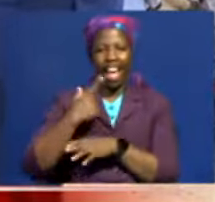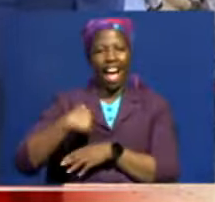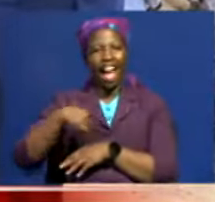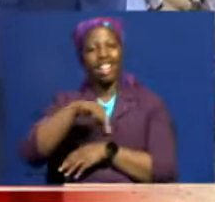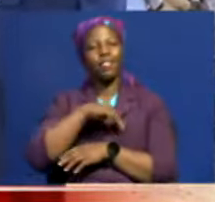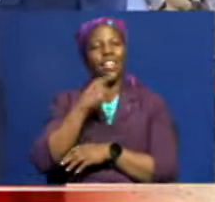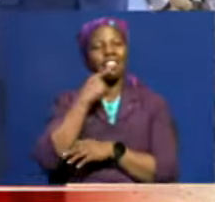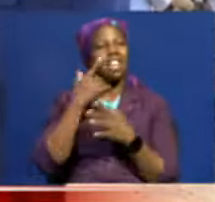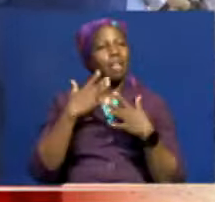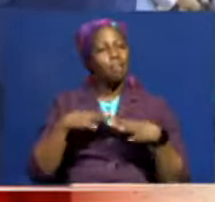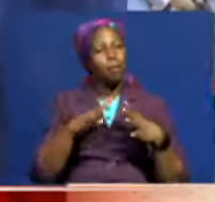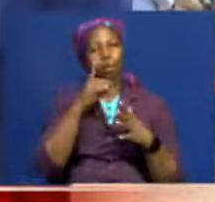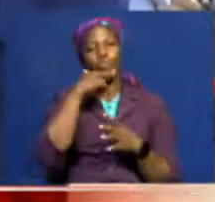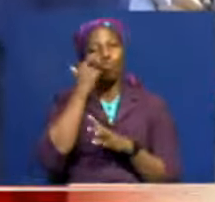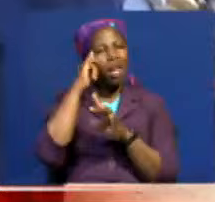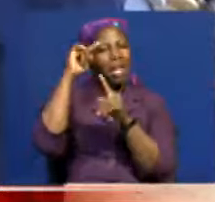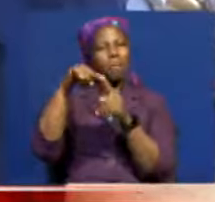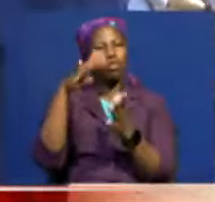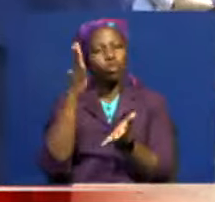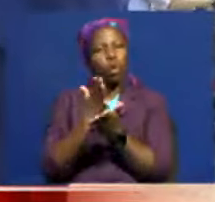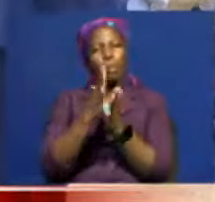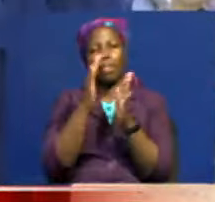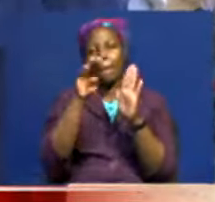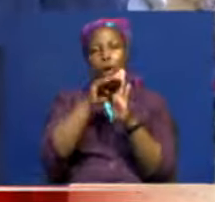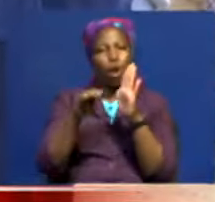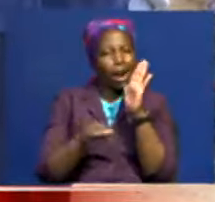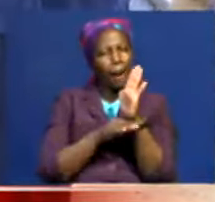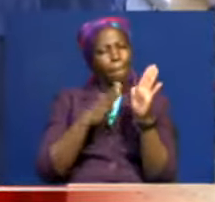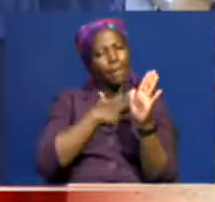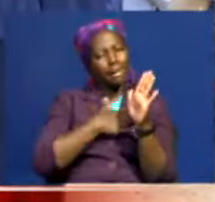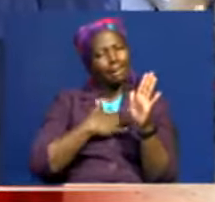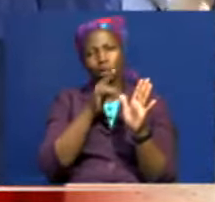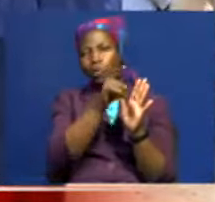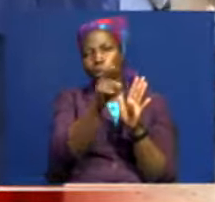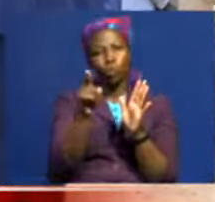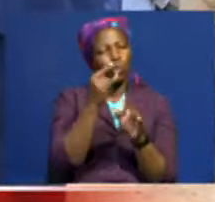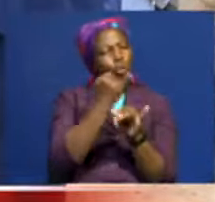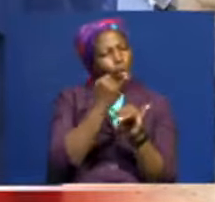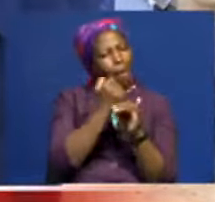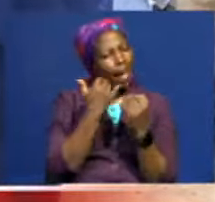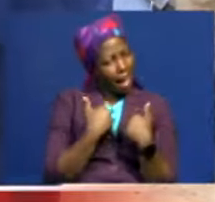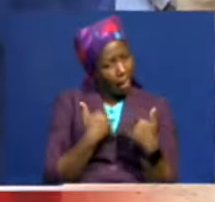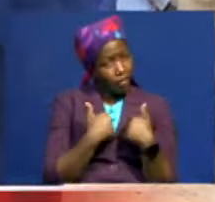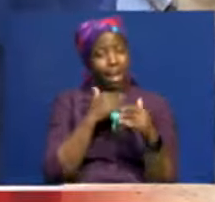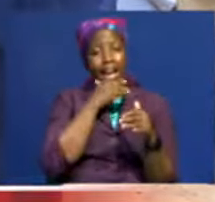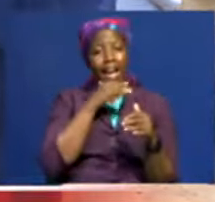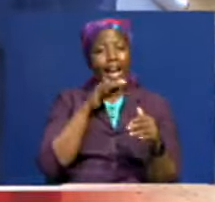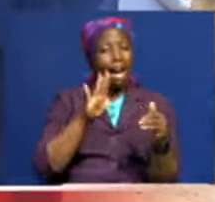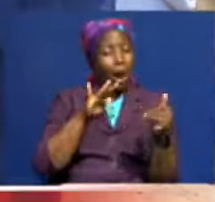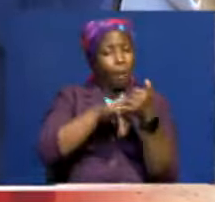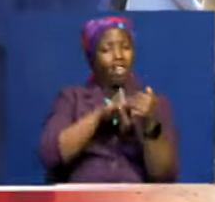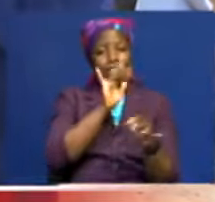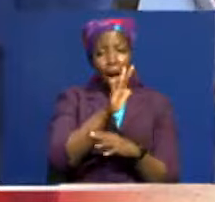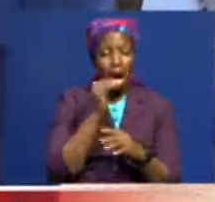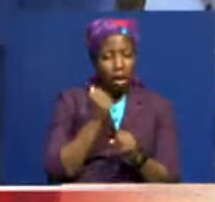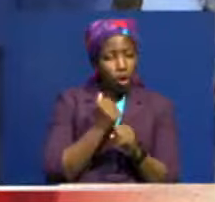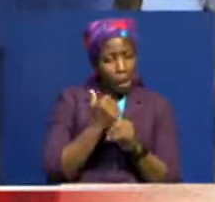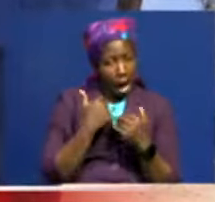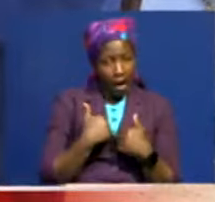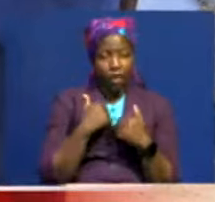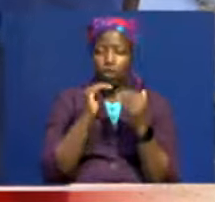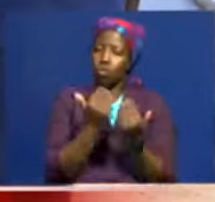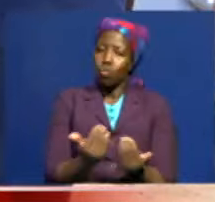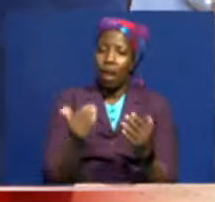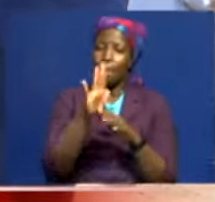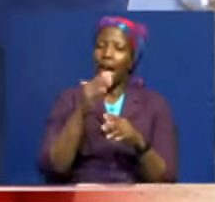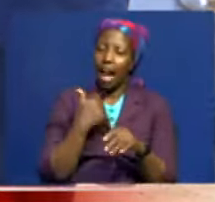hii mpango please niny ambo mnak kimam hii mpango nyy mko na kazi bi zenu wako na kazi watoto wenu wako na kazi